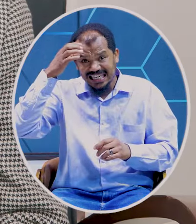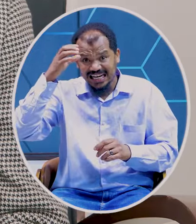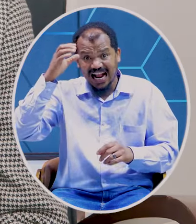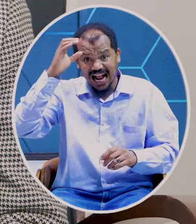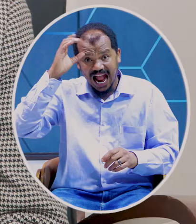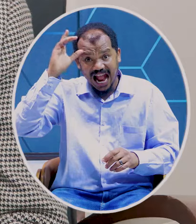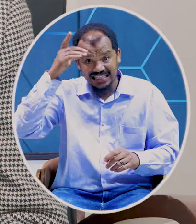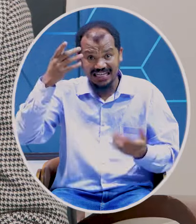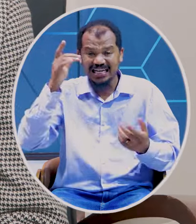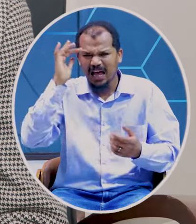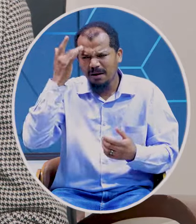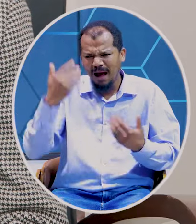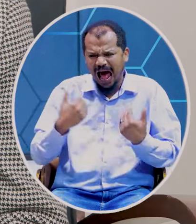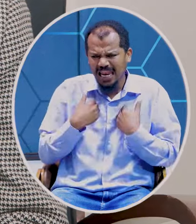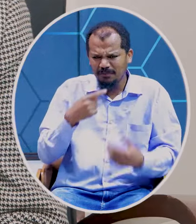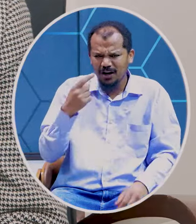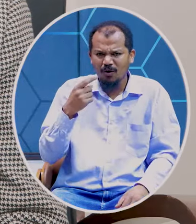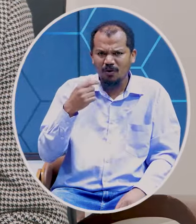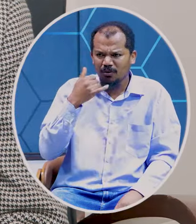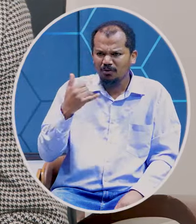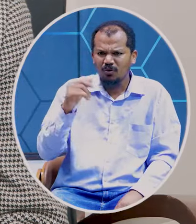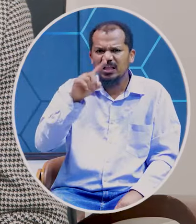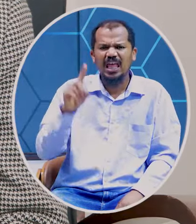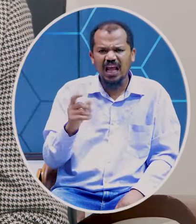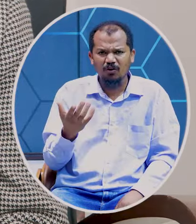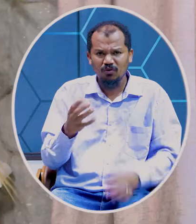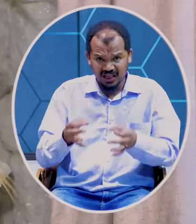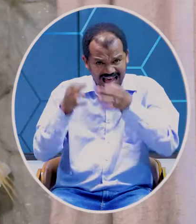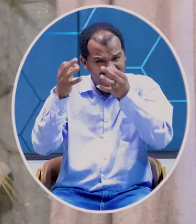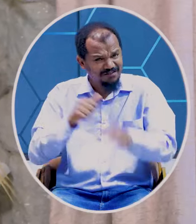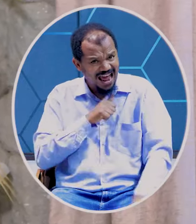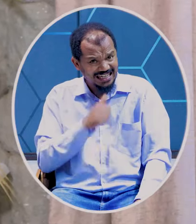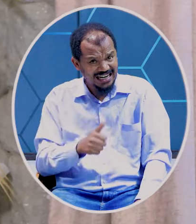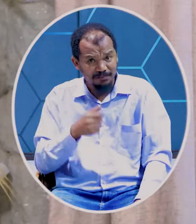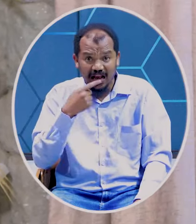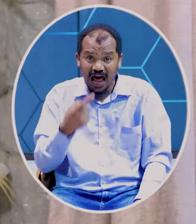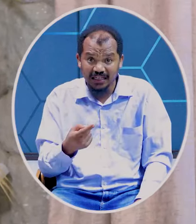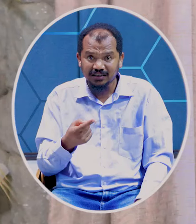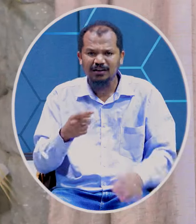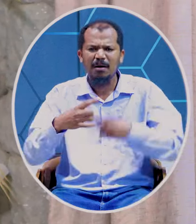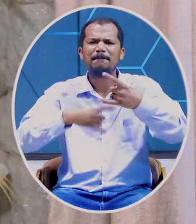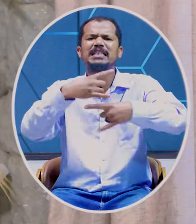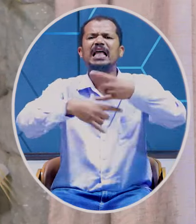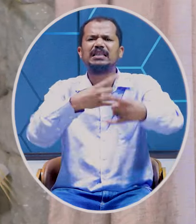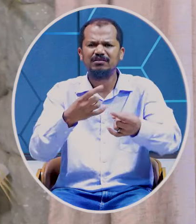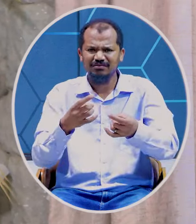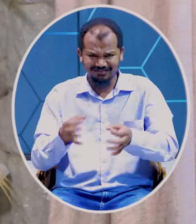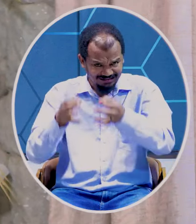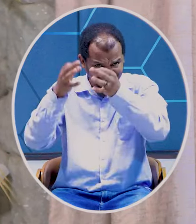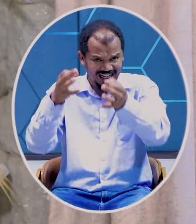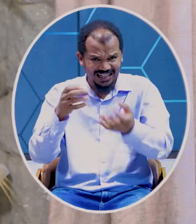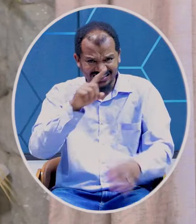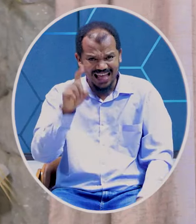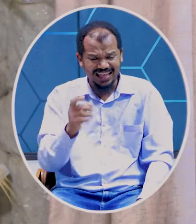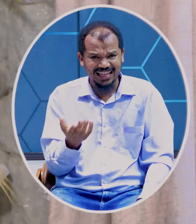ህመም የነበረበት ሰው አለ ወይ ብለው ደግሞ ጎን ለጎን ይጠይቁናል። ተላላፊ አይደለም ካልን በዘር ሐረግ መምጣቱ